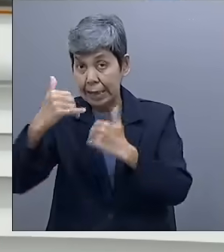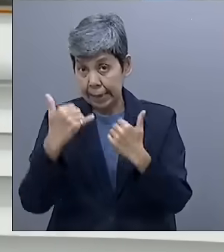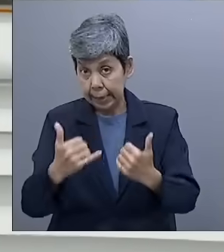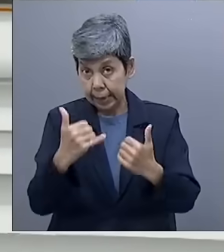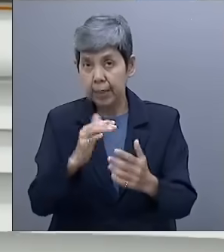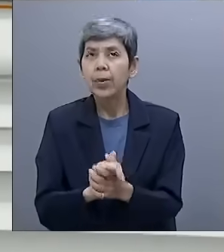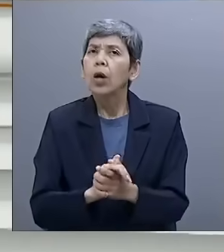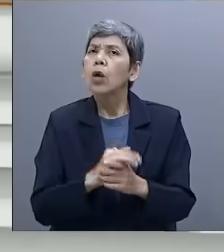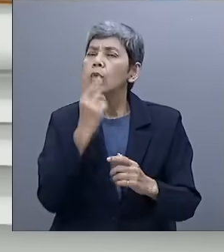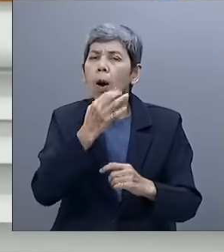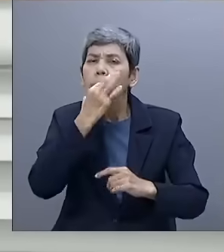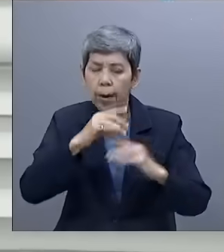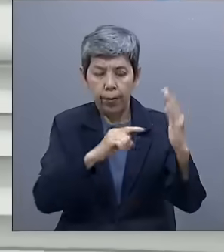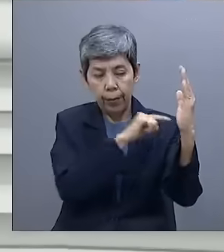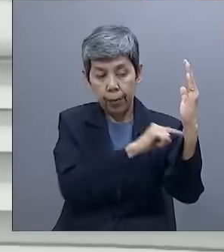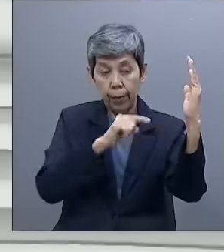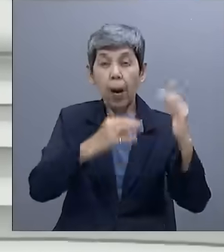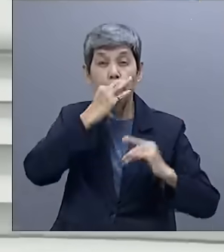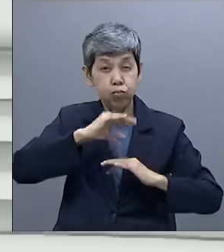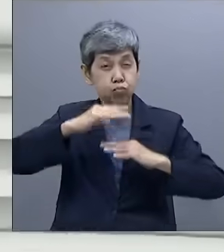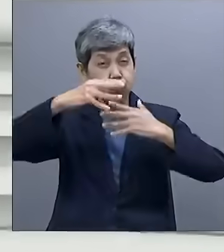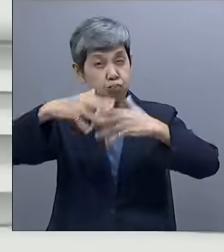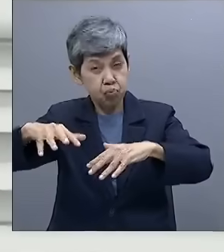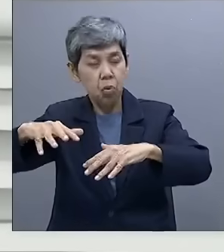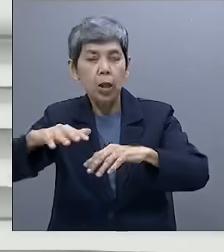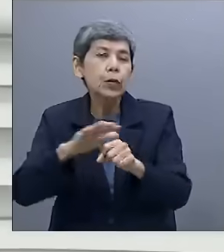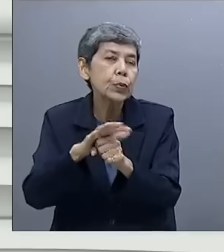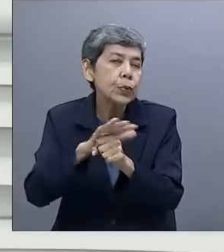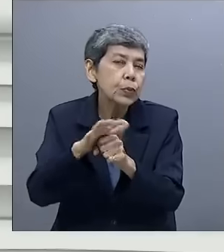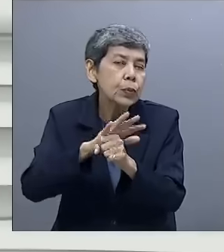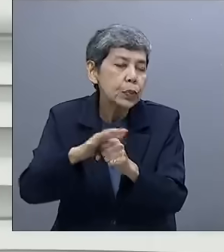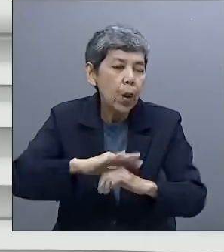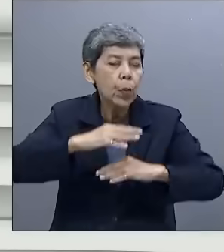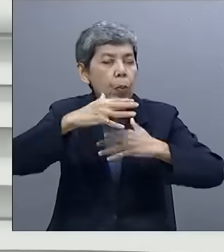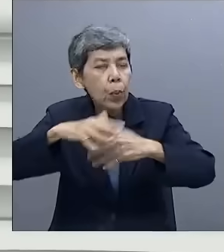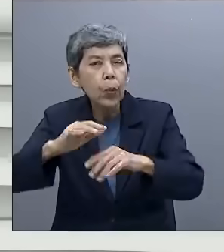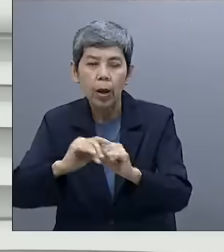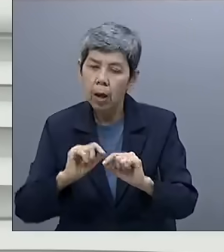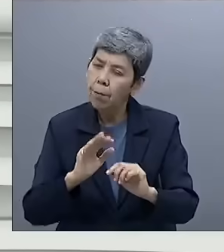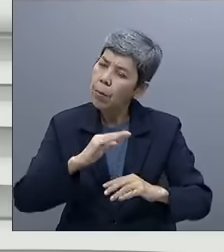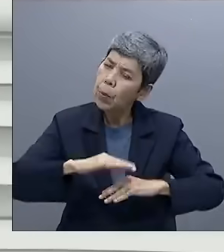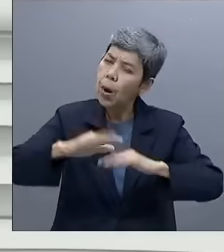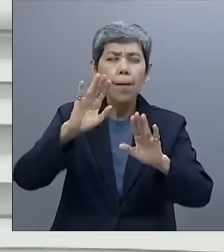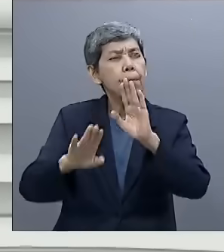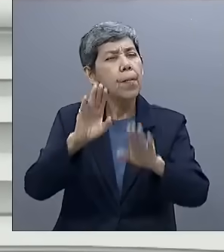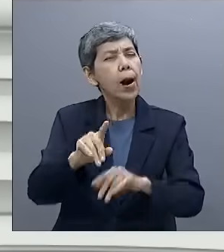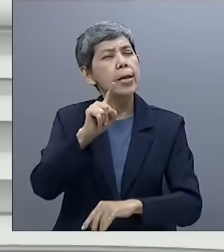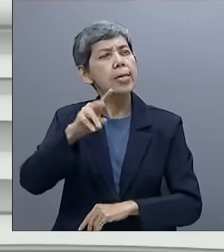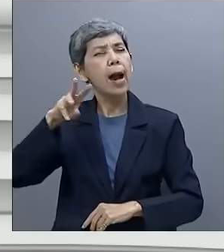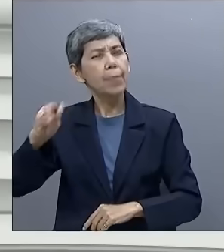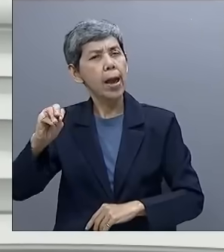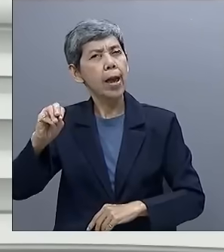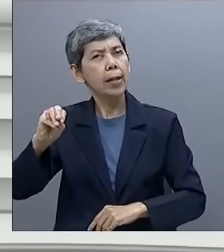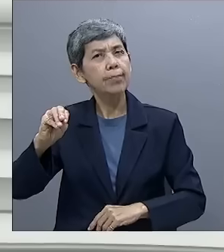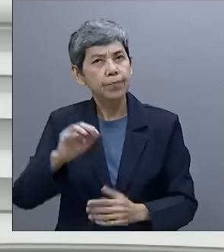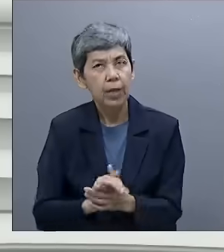คะทั้งในบริเวณทะเลอันดามันและอ่าวไทยนั้นคลื่นลมนั้นอ่อนกำลังลงมานะคะโดยความสูงของคลื่นนั้นจะอยู่ที่ประมาณ1เมตรค่ะและ